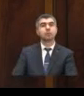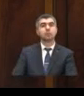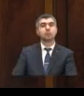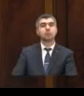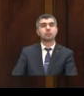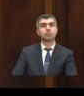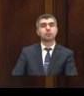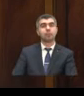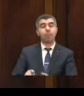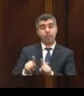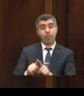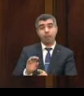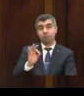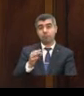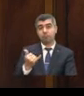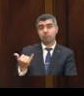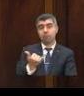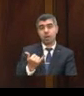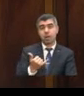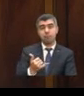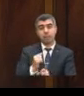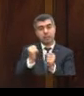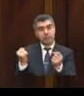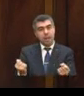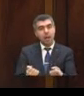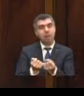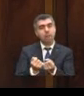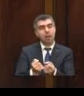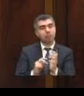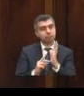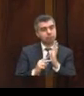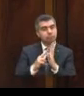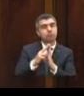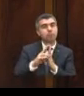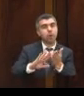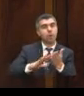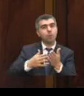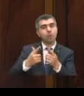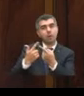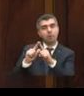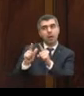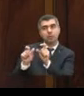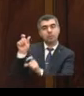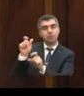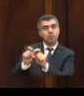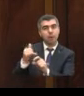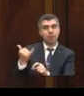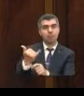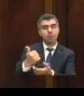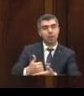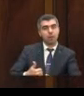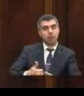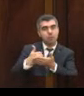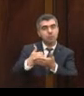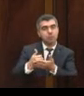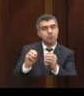نسعى إلى إدراك المزيد من التنمية والنمو والتقدم والاستثمار في الرأس المال البشري وتأهيل